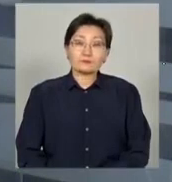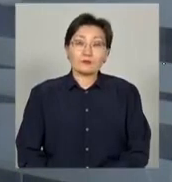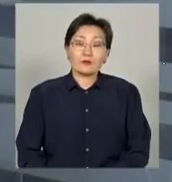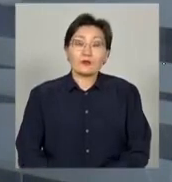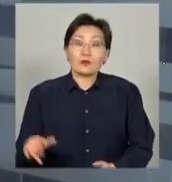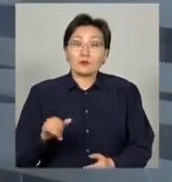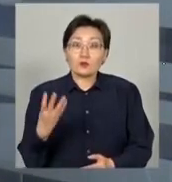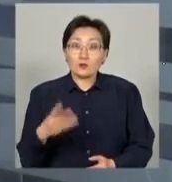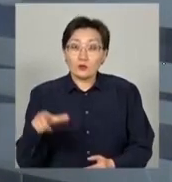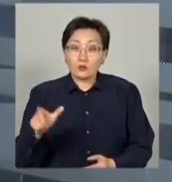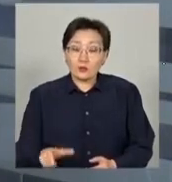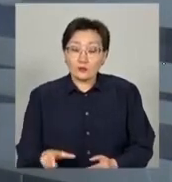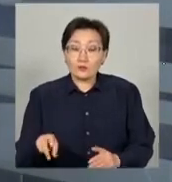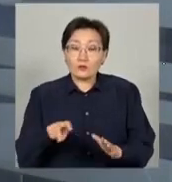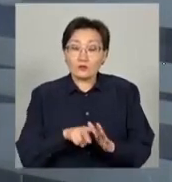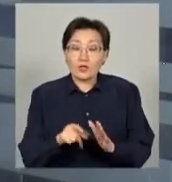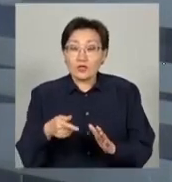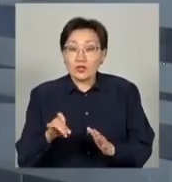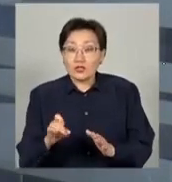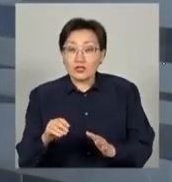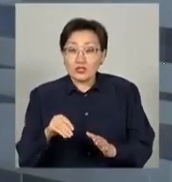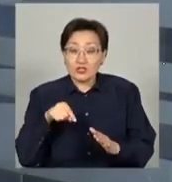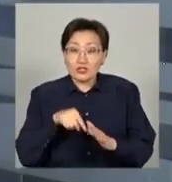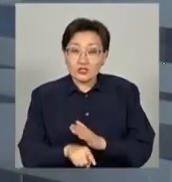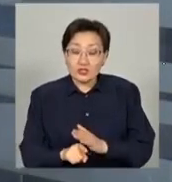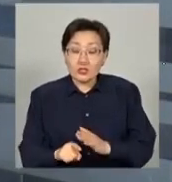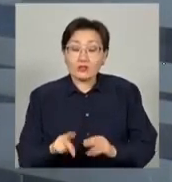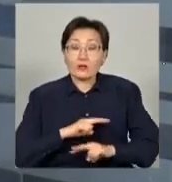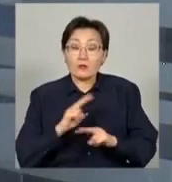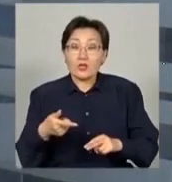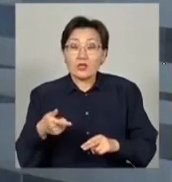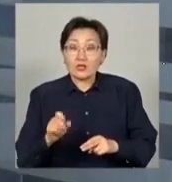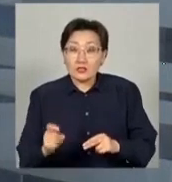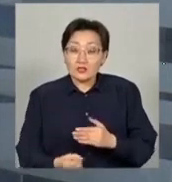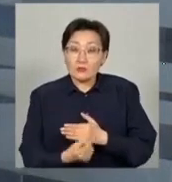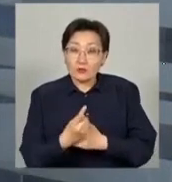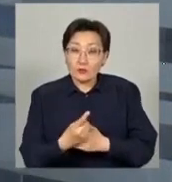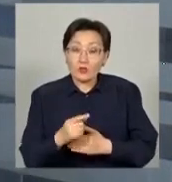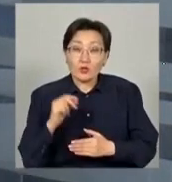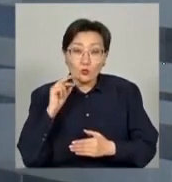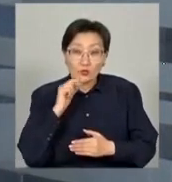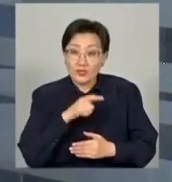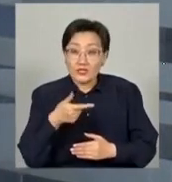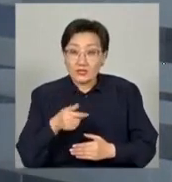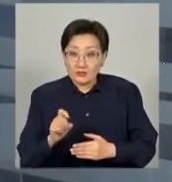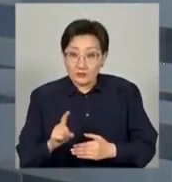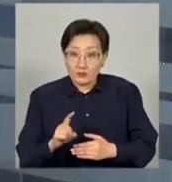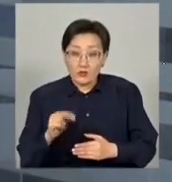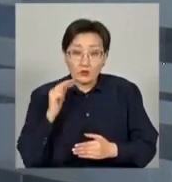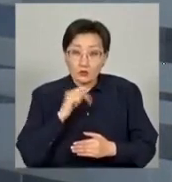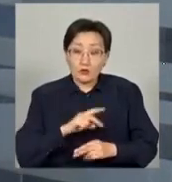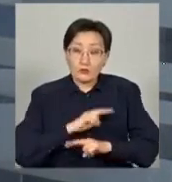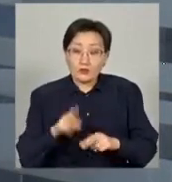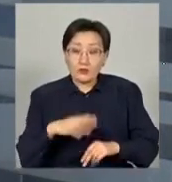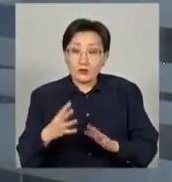Оралда 4 адамның денесі гараждан табылды. Олар көліктен шыққан улы газға тұншығып ажал құшқан. 17 жастағы 3 жасөспірім